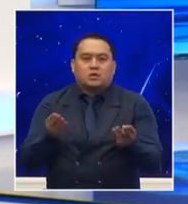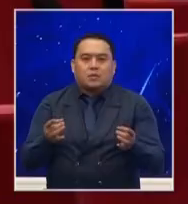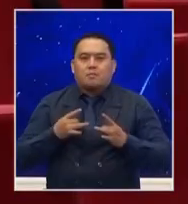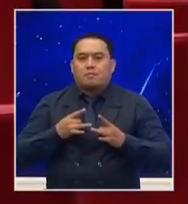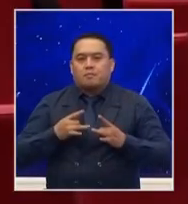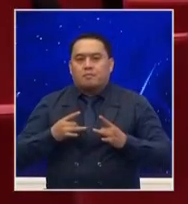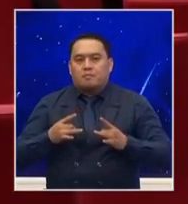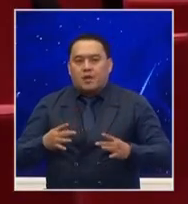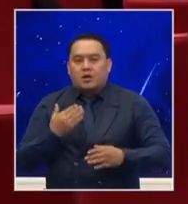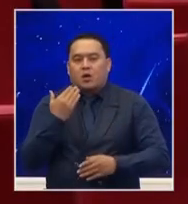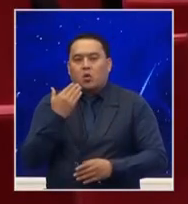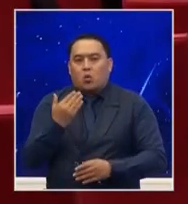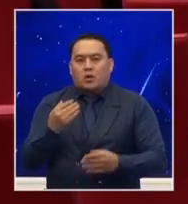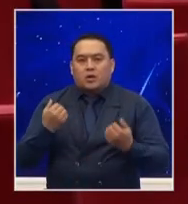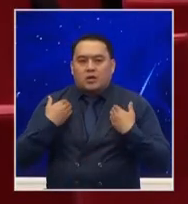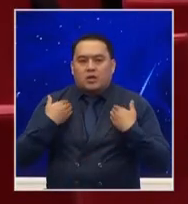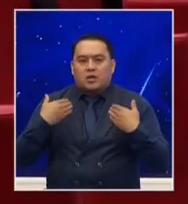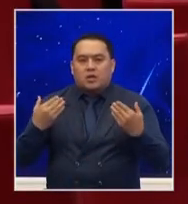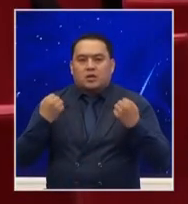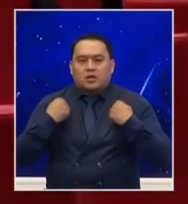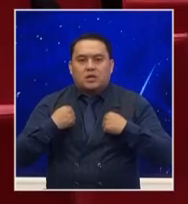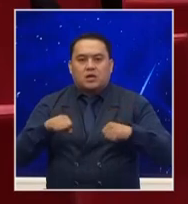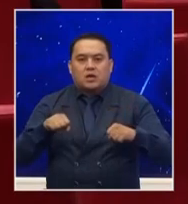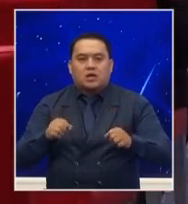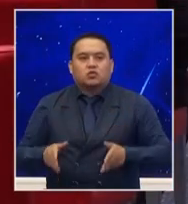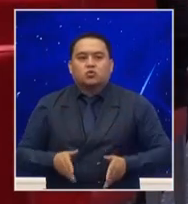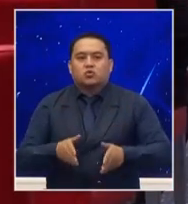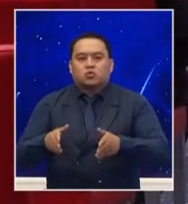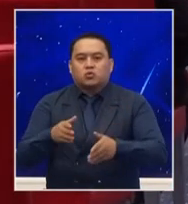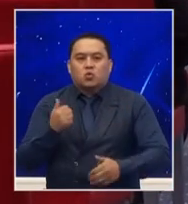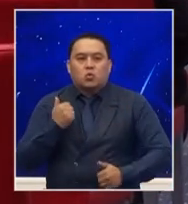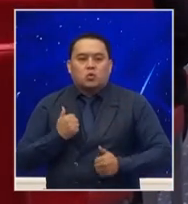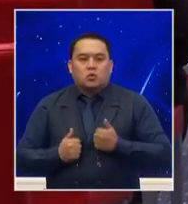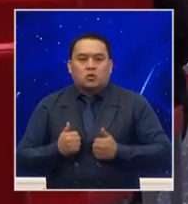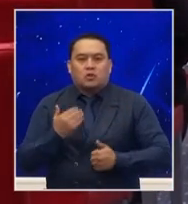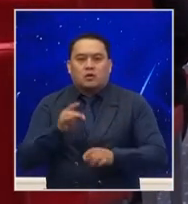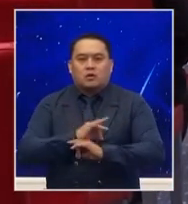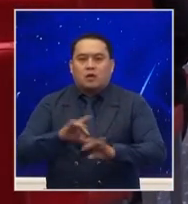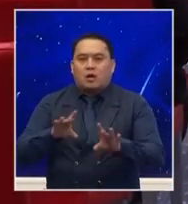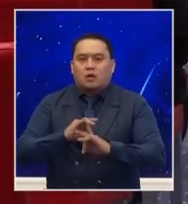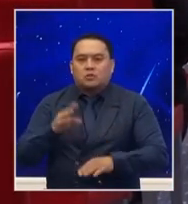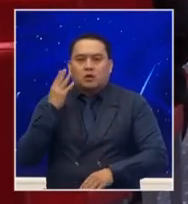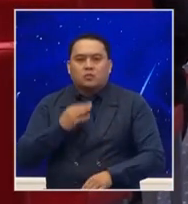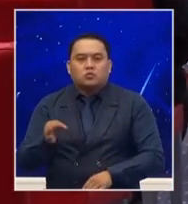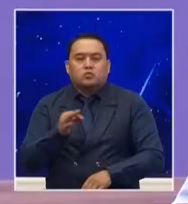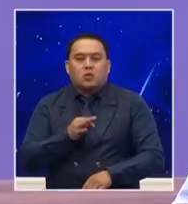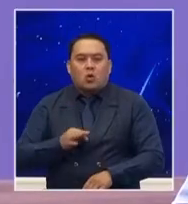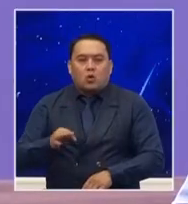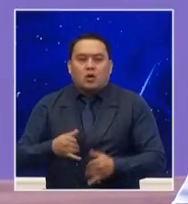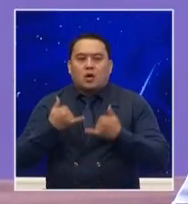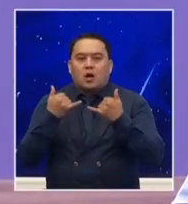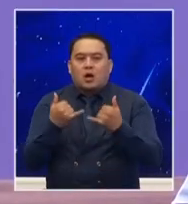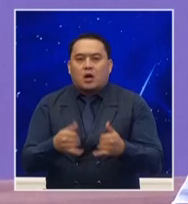Мерекелік басқосуда олардың ерлігі, азаматтық жолындағы қайсарлықтар айтылды. Өз кезегінде желтоқсаншылар егемендікке